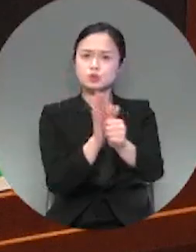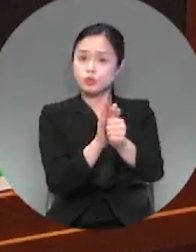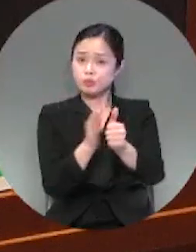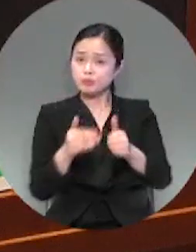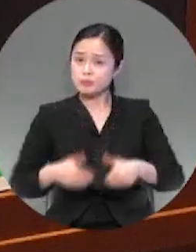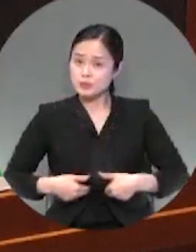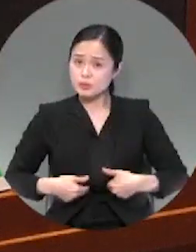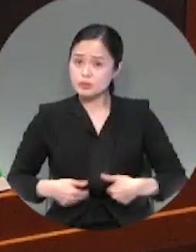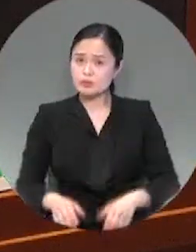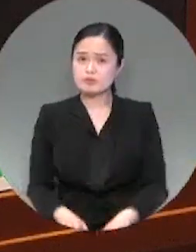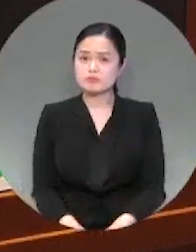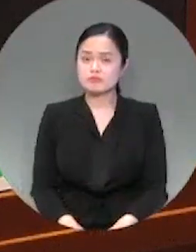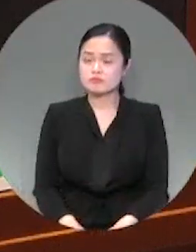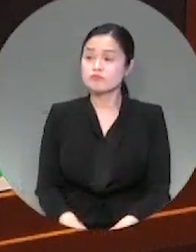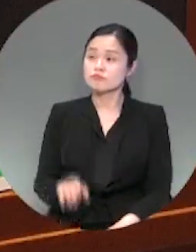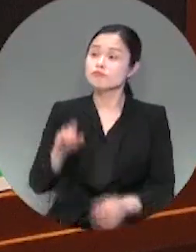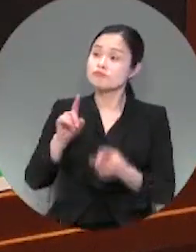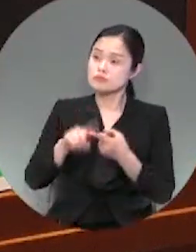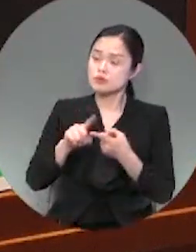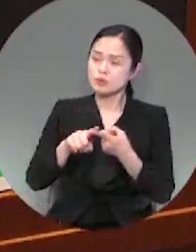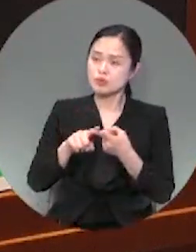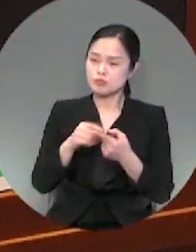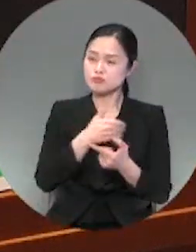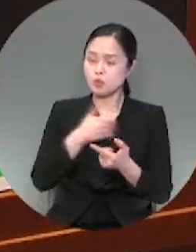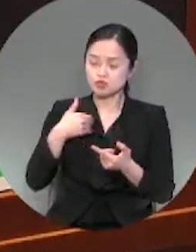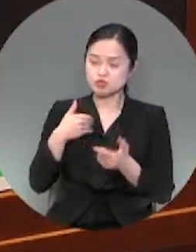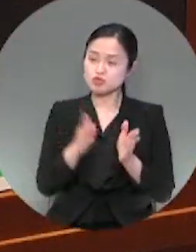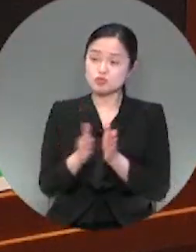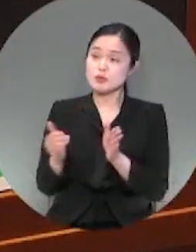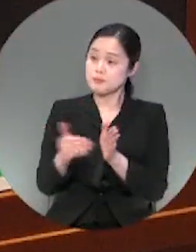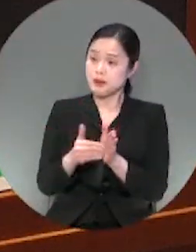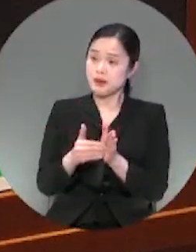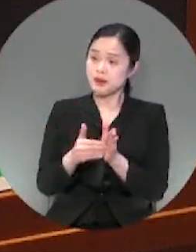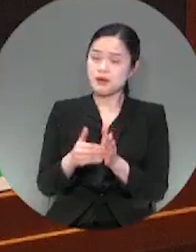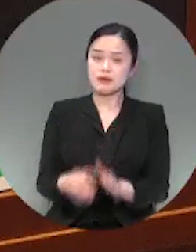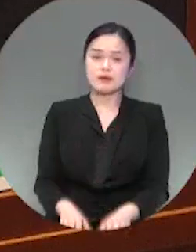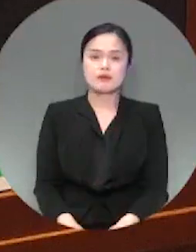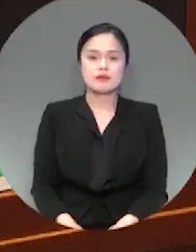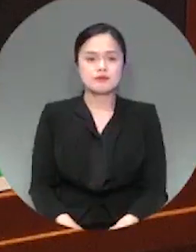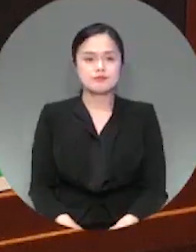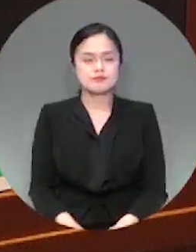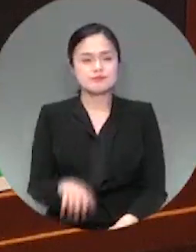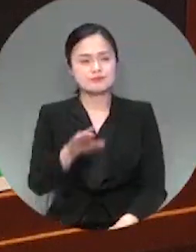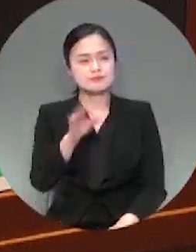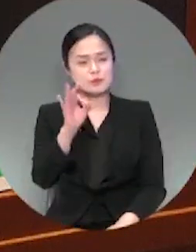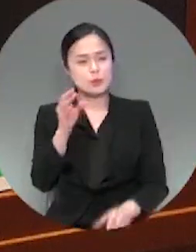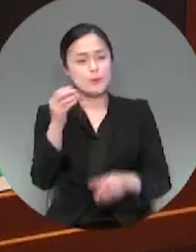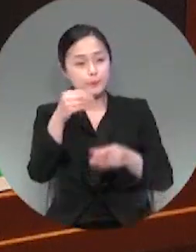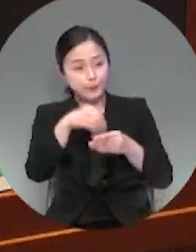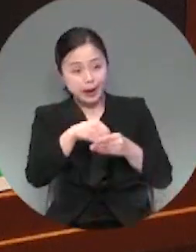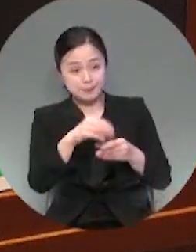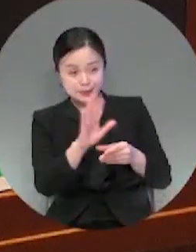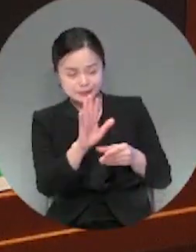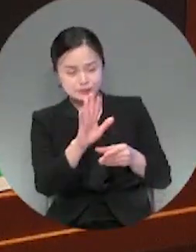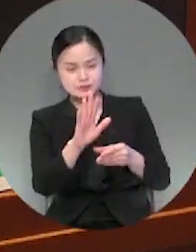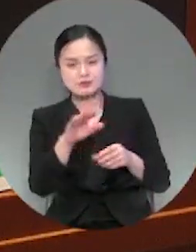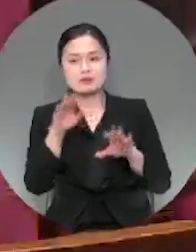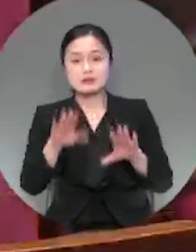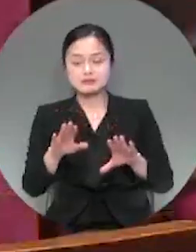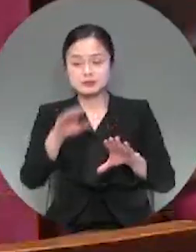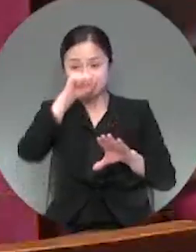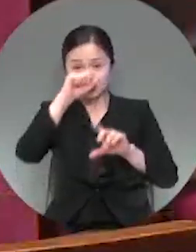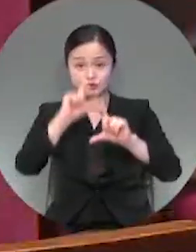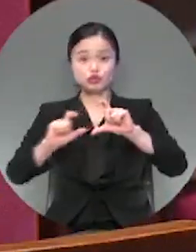돼 있으니까요. 아, 그게 아니라 포함이 아니라 추가로 저희가 그 이번 추경에서 여야가